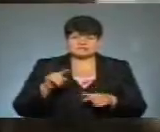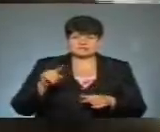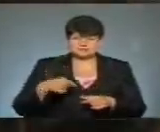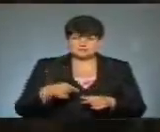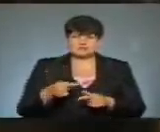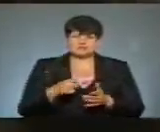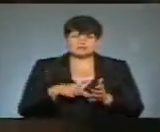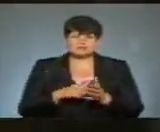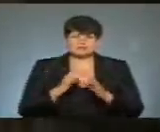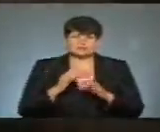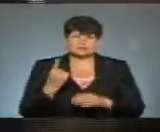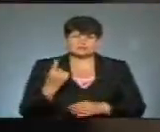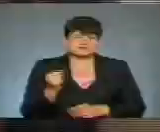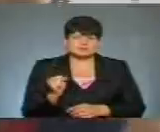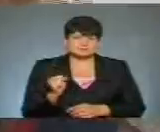1А.